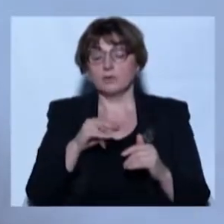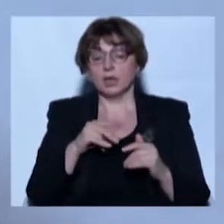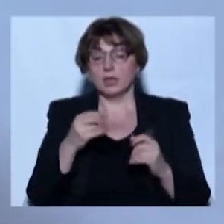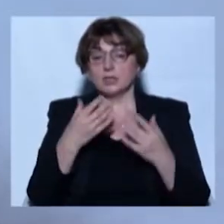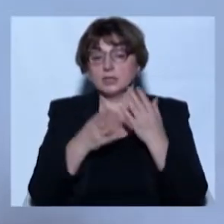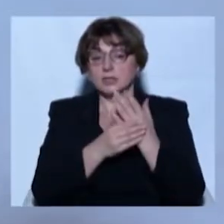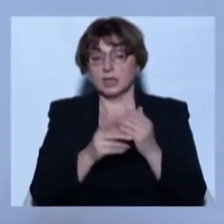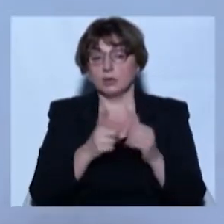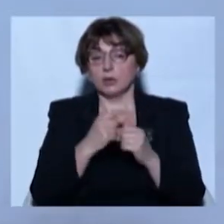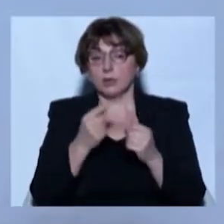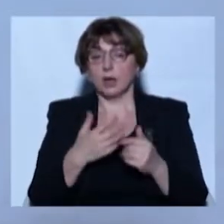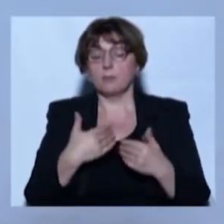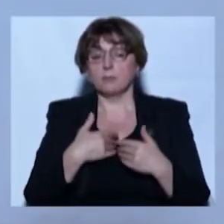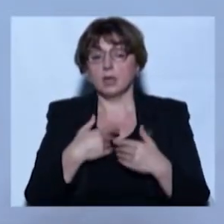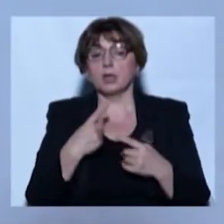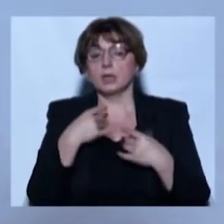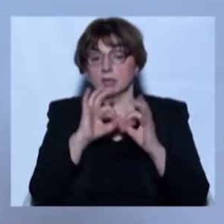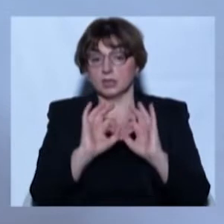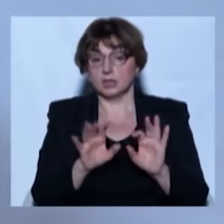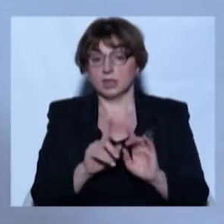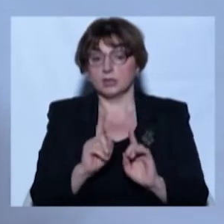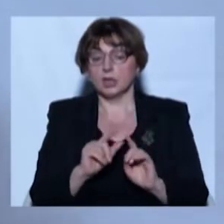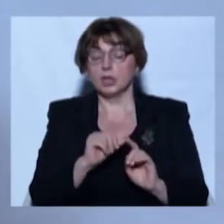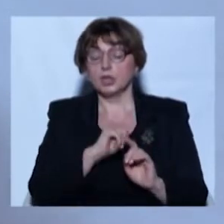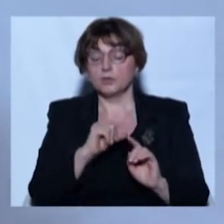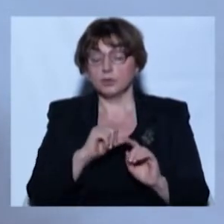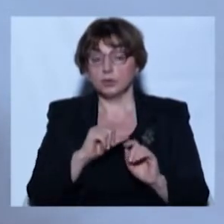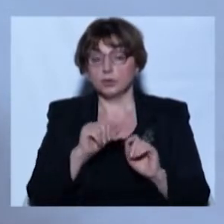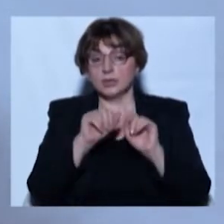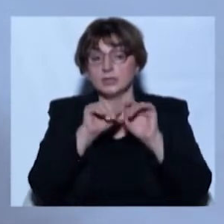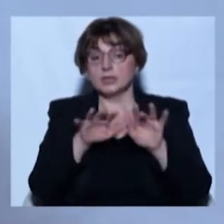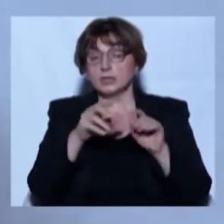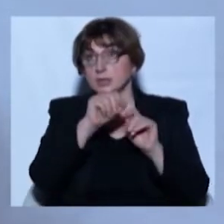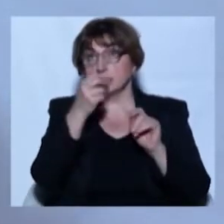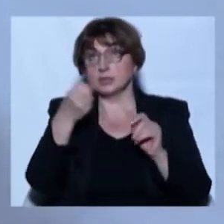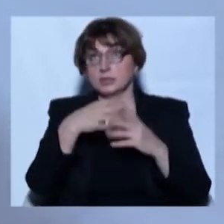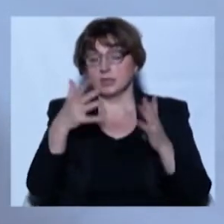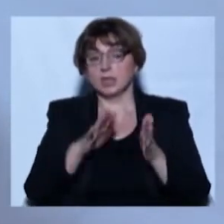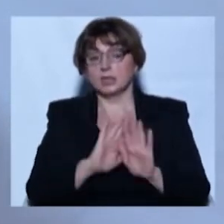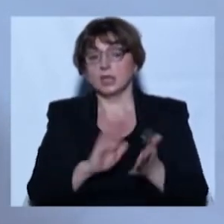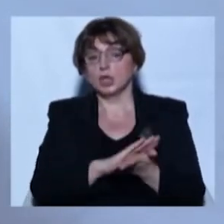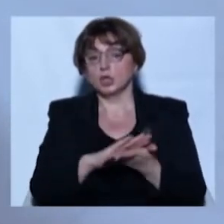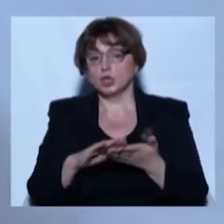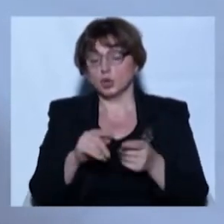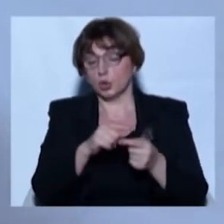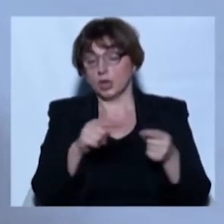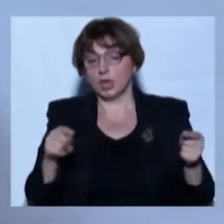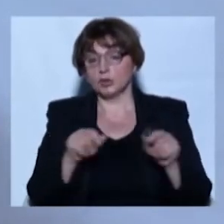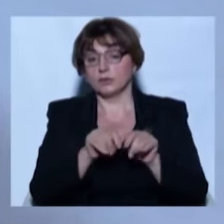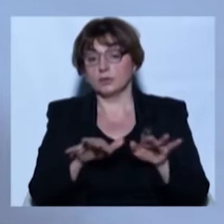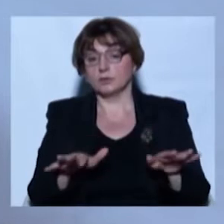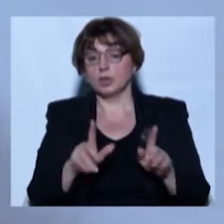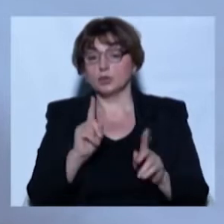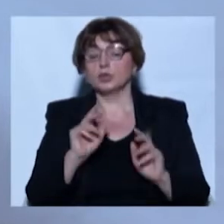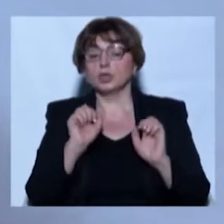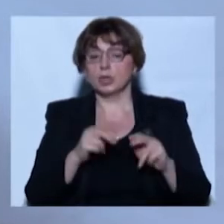են։ Մե աղունիշներով սինատելի ծոր խազովնատ վրձել դեպա, մագրամ զոգ ջր սինատելի շեից լեպա դաբրկոլ է բաշեղտես,